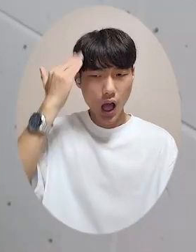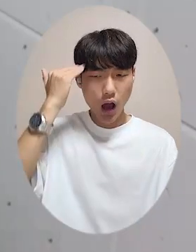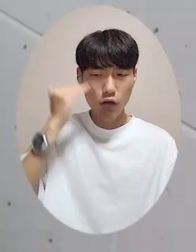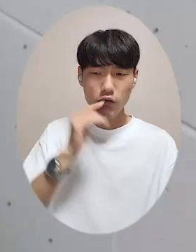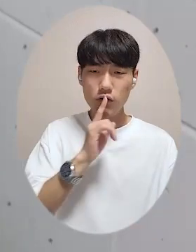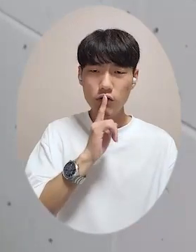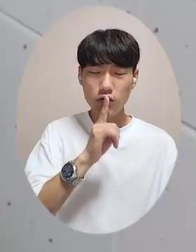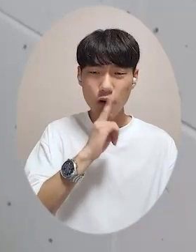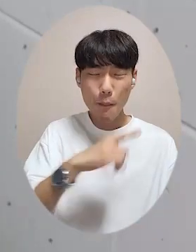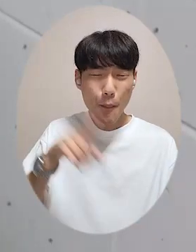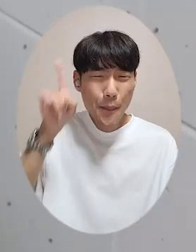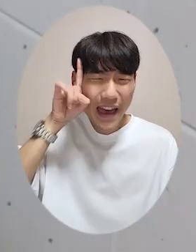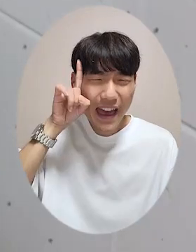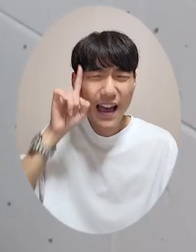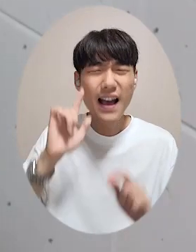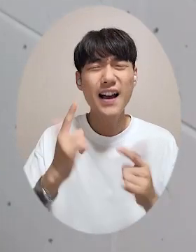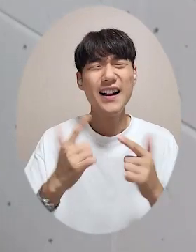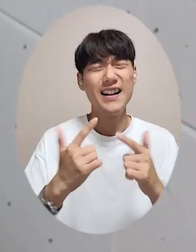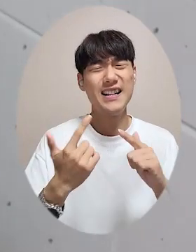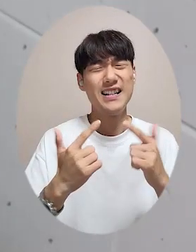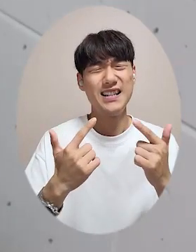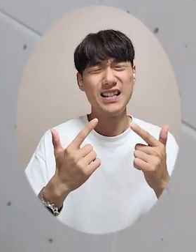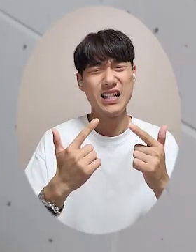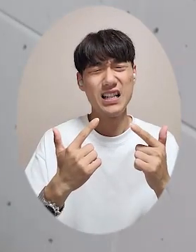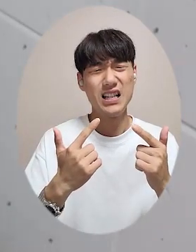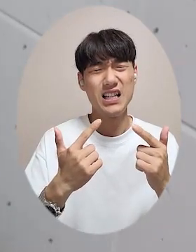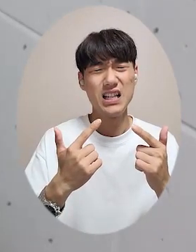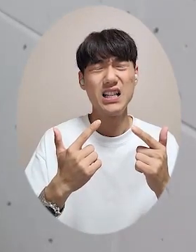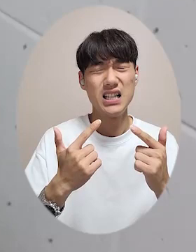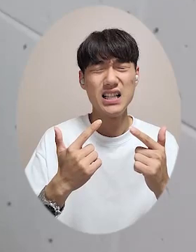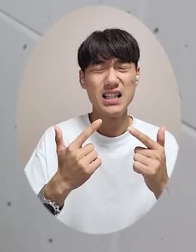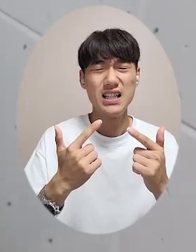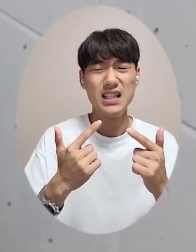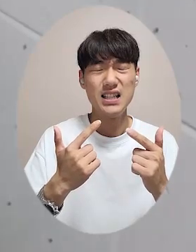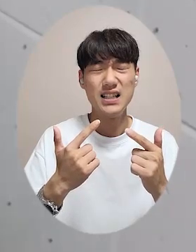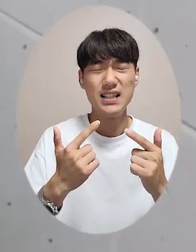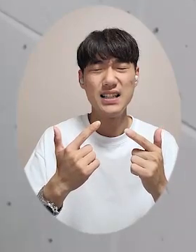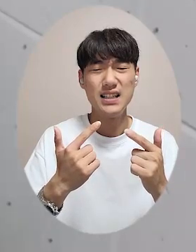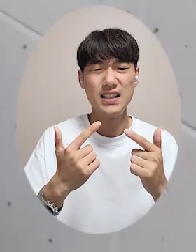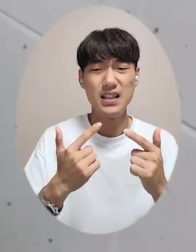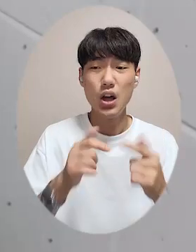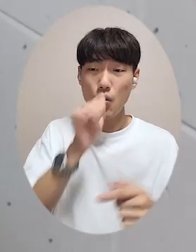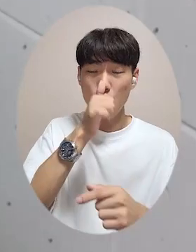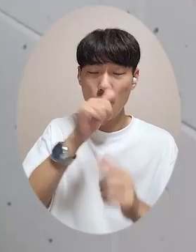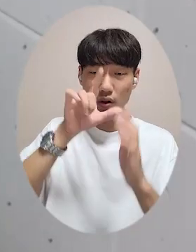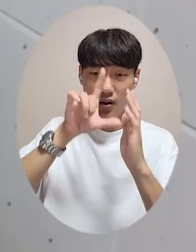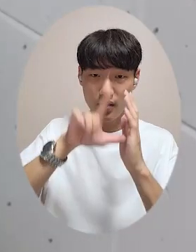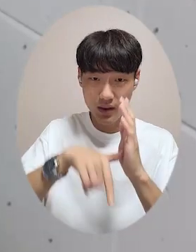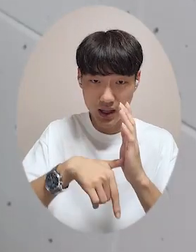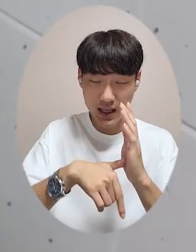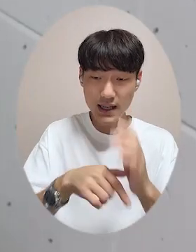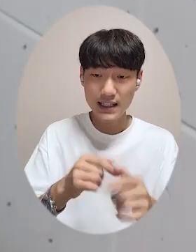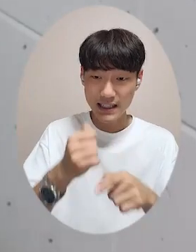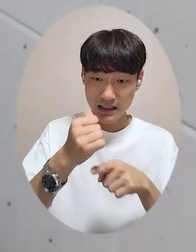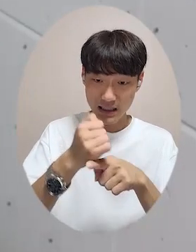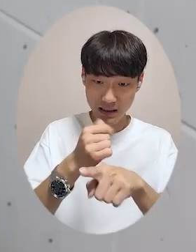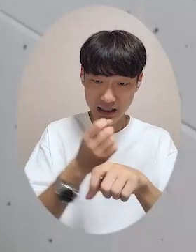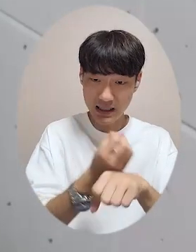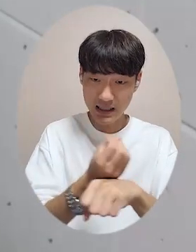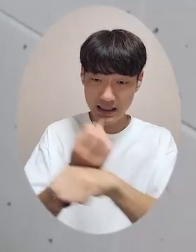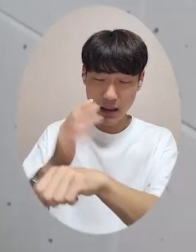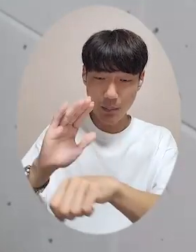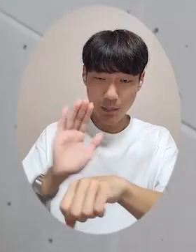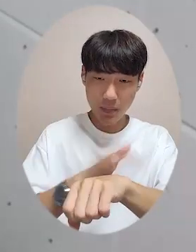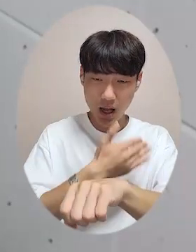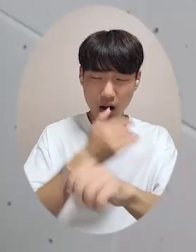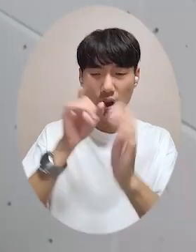이제 마스터를 해야 되긴 하지만 의미가 너무 많잖아요. 그렇죠. 근데 일단은 통역을 하다가 의미가 잘못 전달할 때